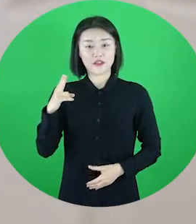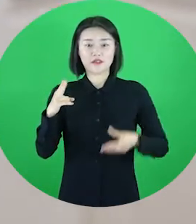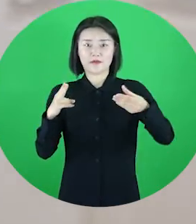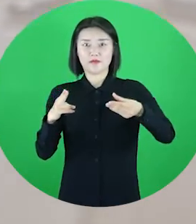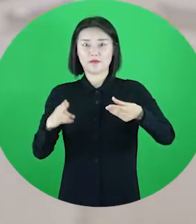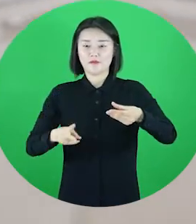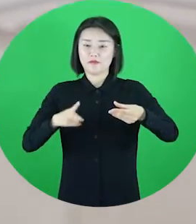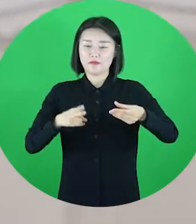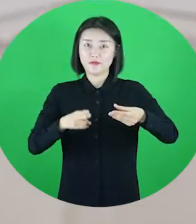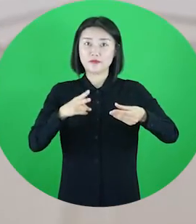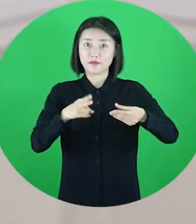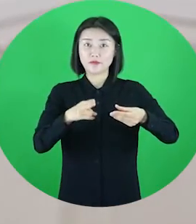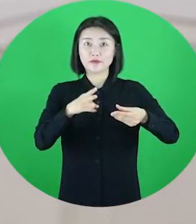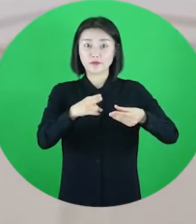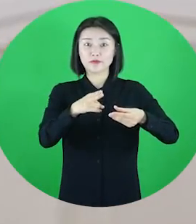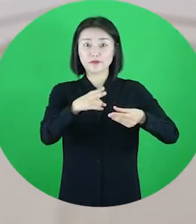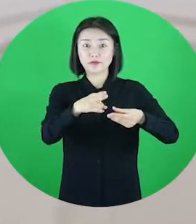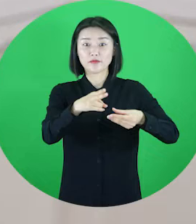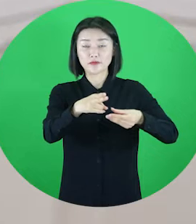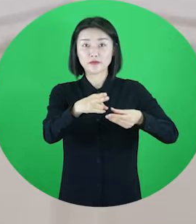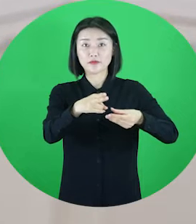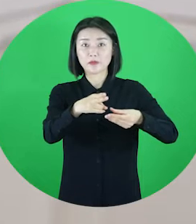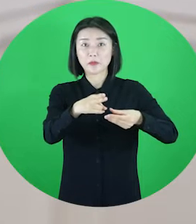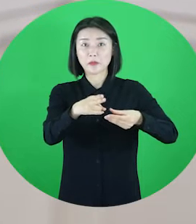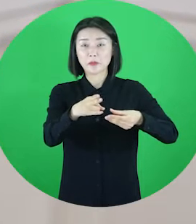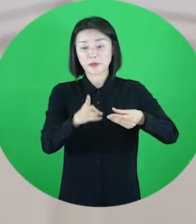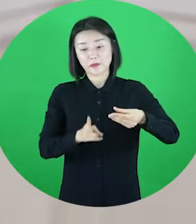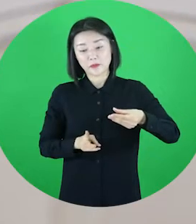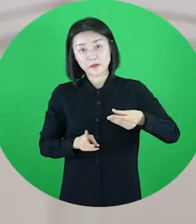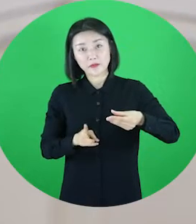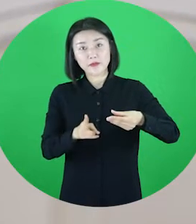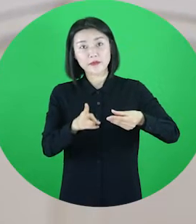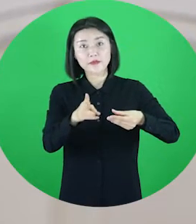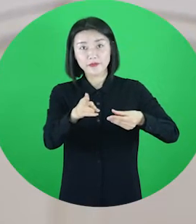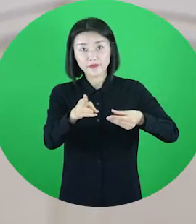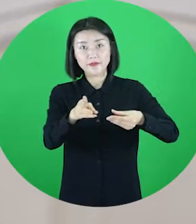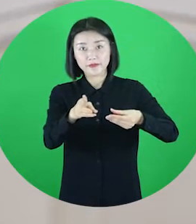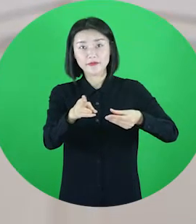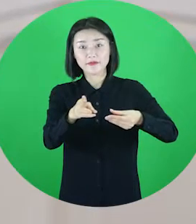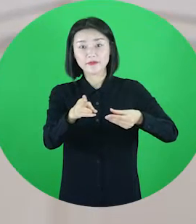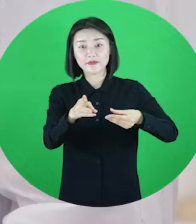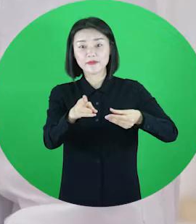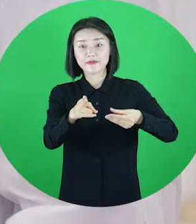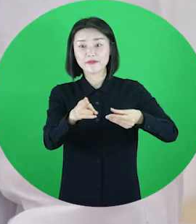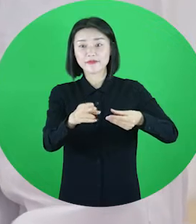이용해서 포장을 한번 벗겨줄게요. 자, 이 끝을 잘라주고,